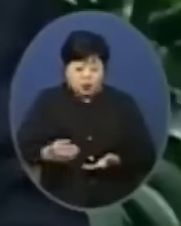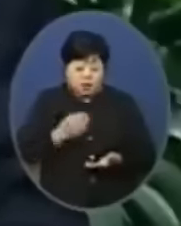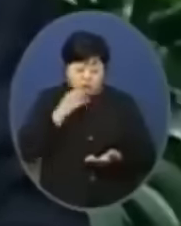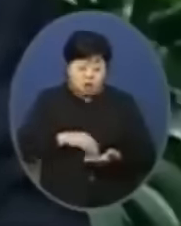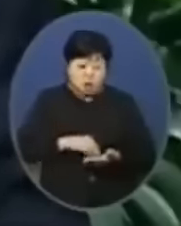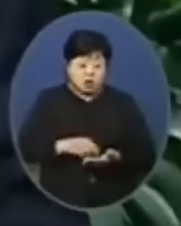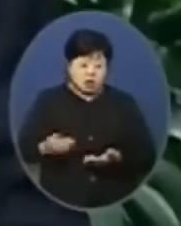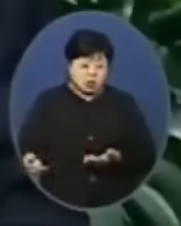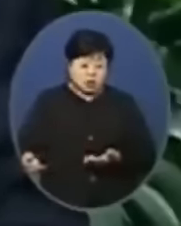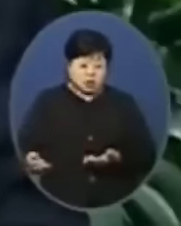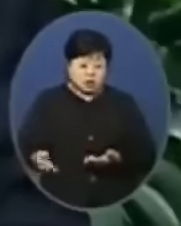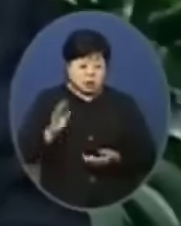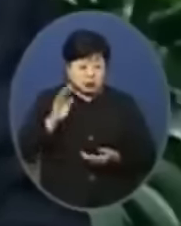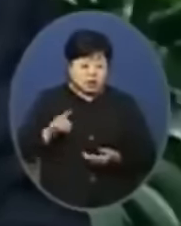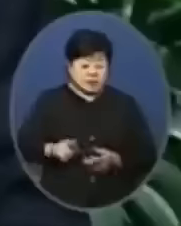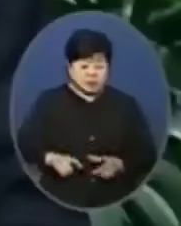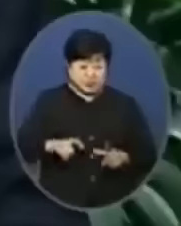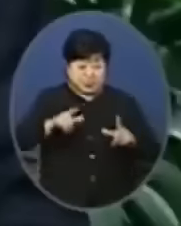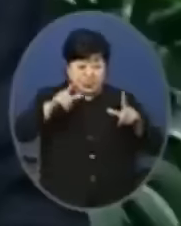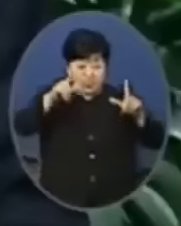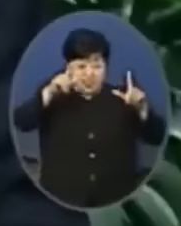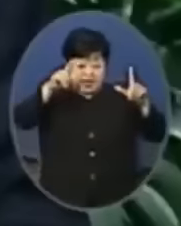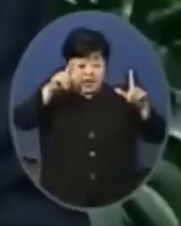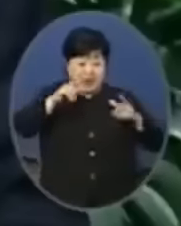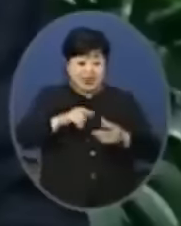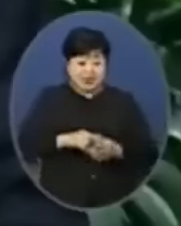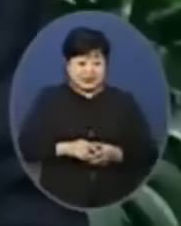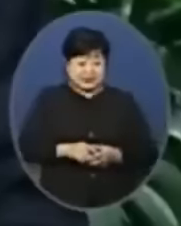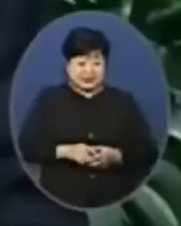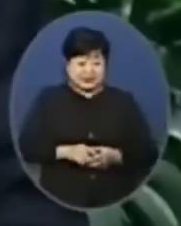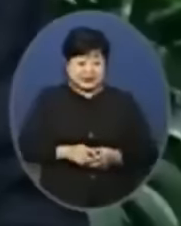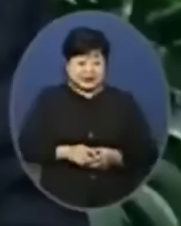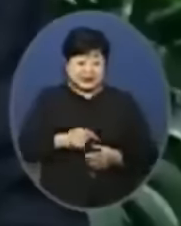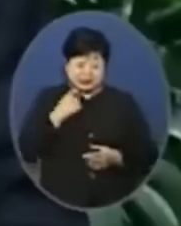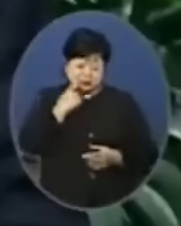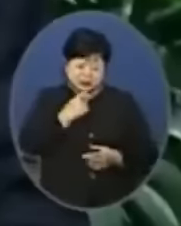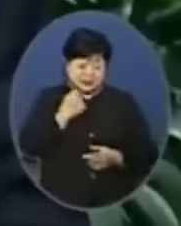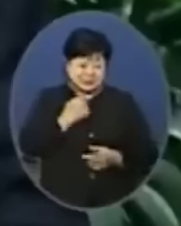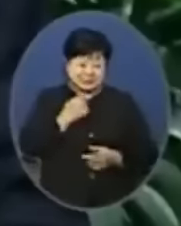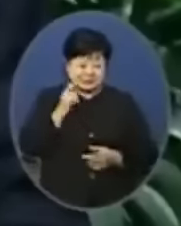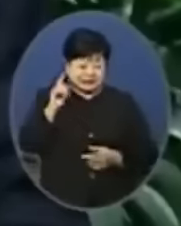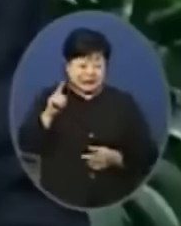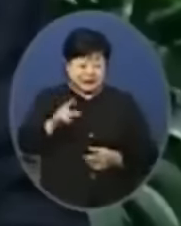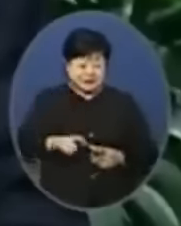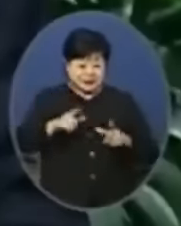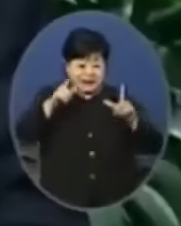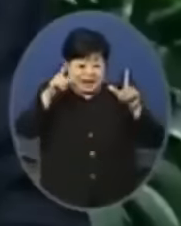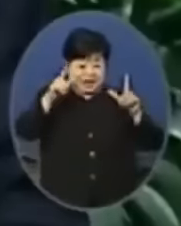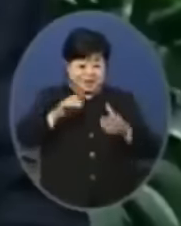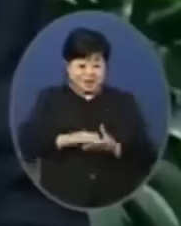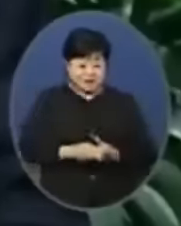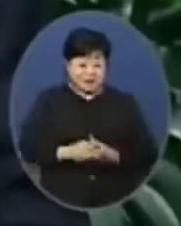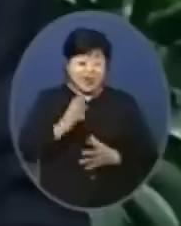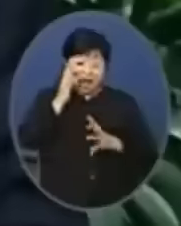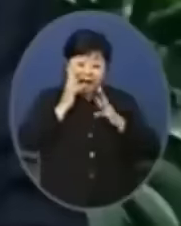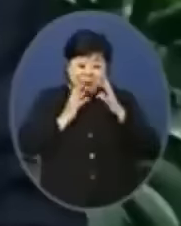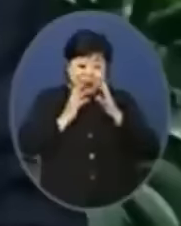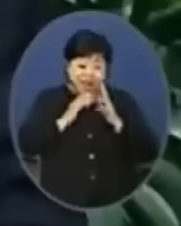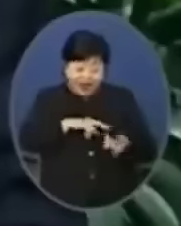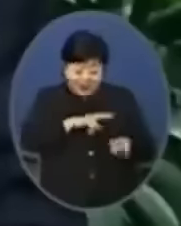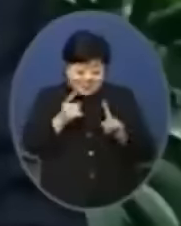돌을 옮겨놓고 학교 갔는데 돌을 옮겨놓을 때는 노랗게 뜬 나뭇잎이 이렇게 나있다가 학교 갔다가 올 때 보면 새파랗게